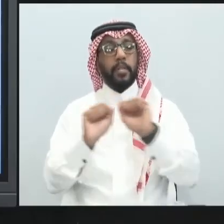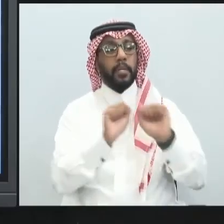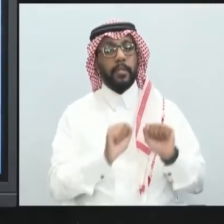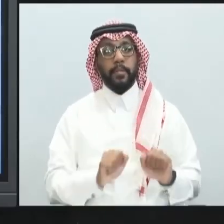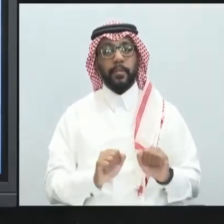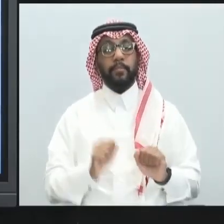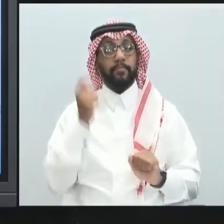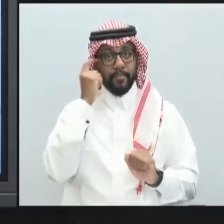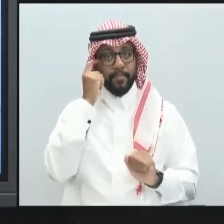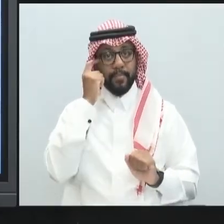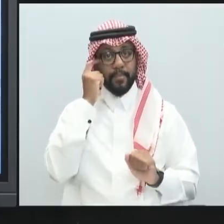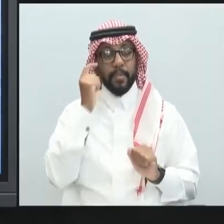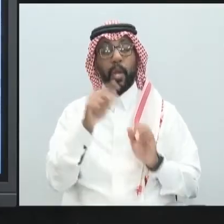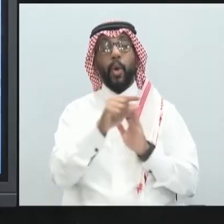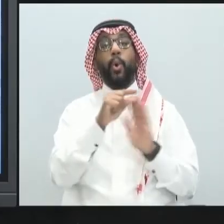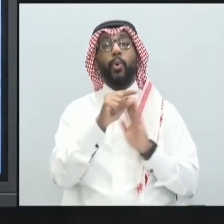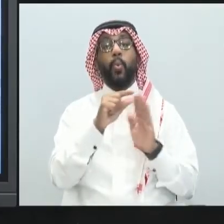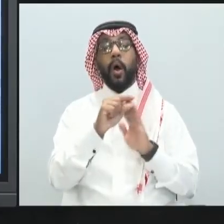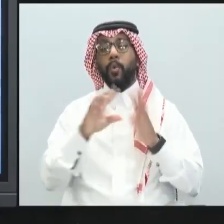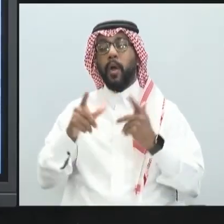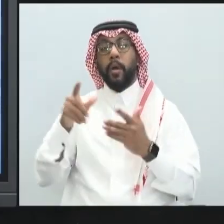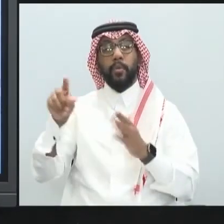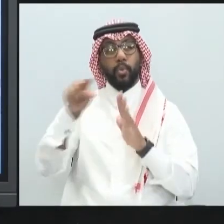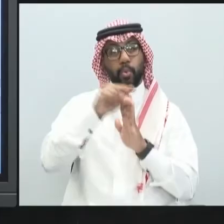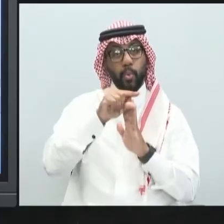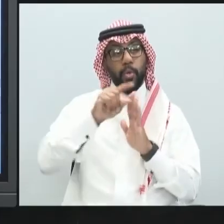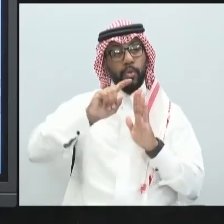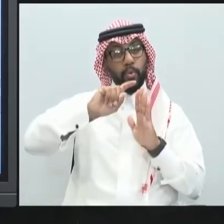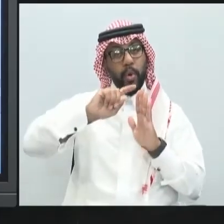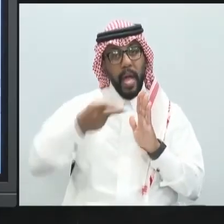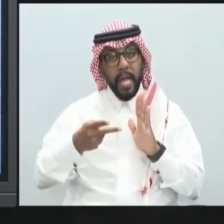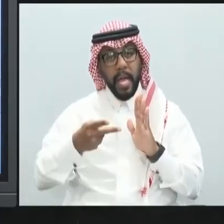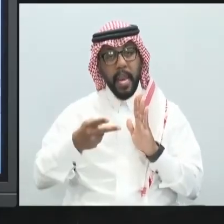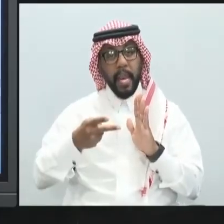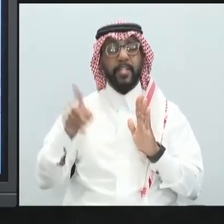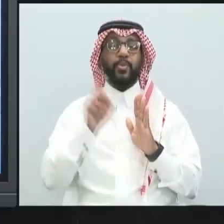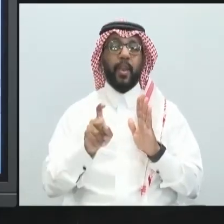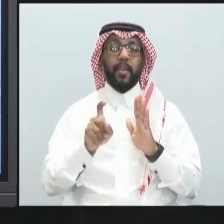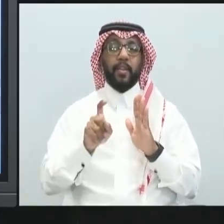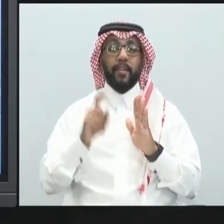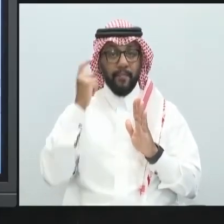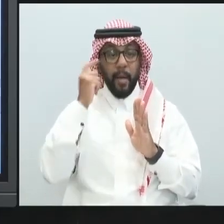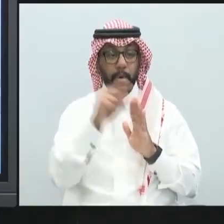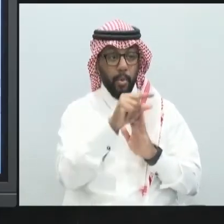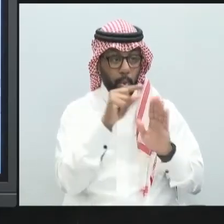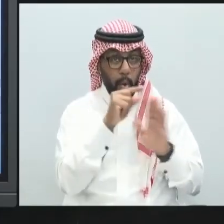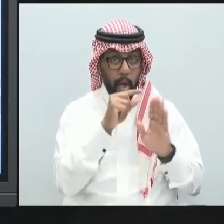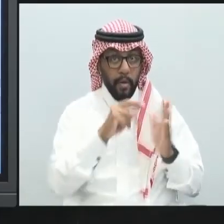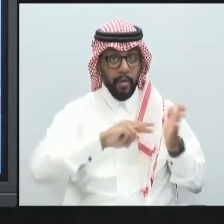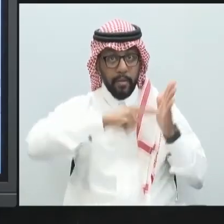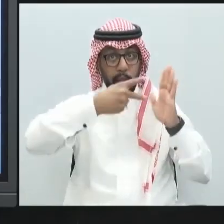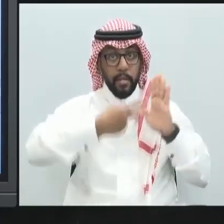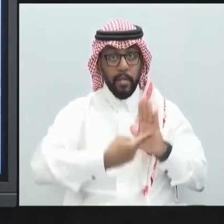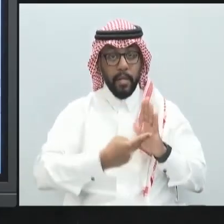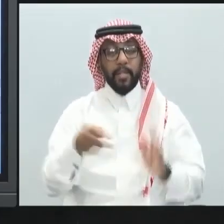عنوان الفكره يصلح ان يكون سؤالا اذا حول هذا العنوان الى سؤال